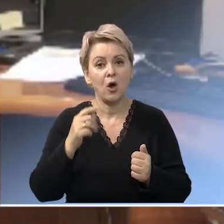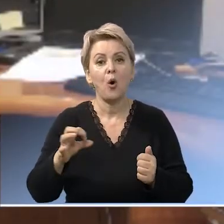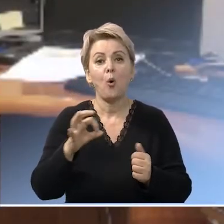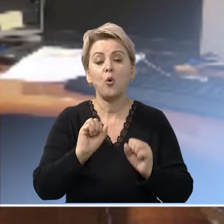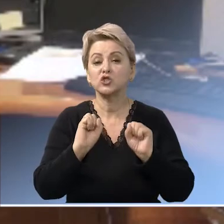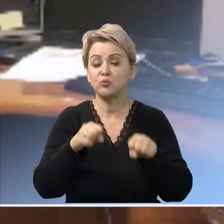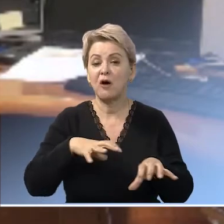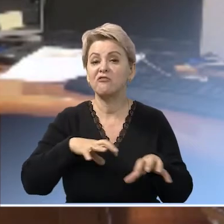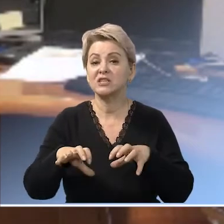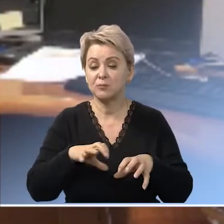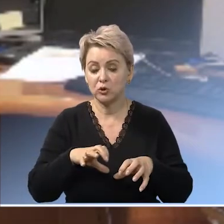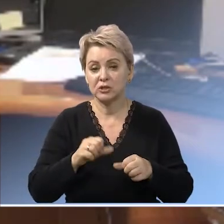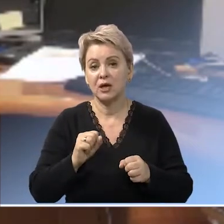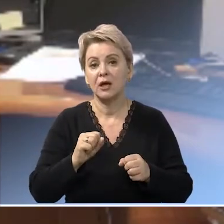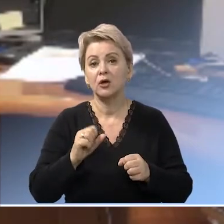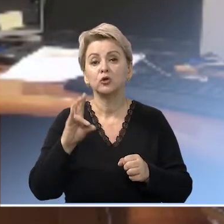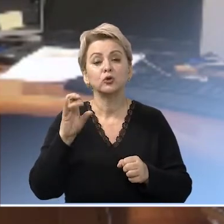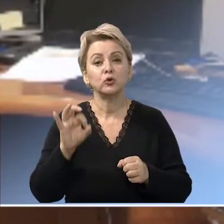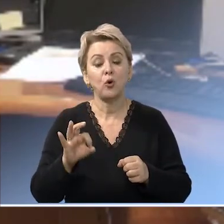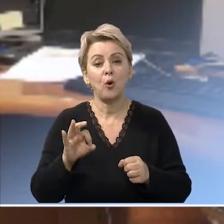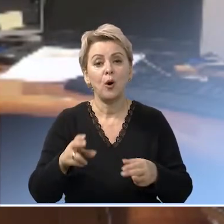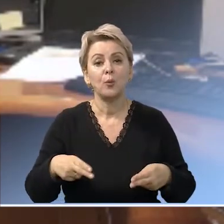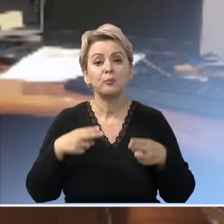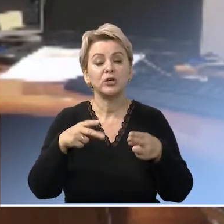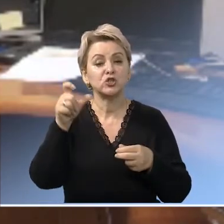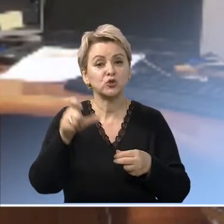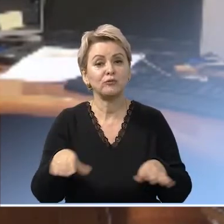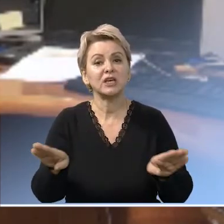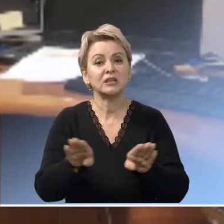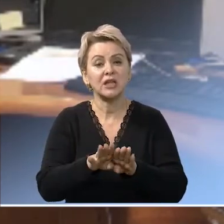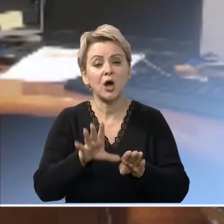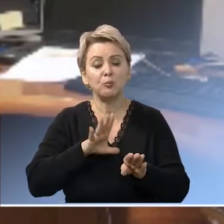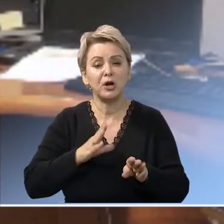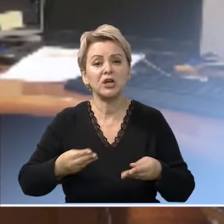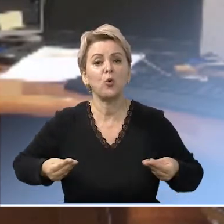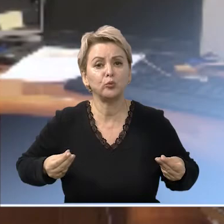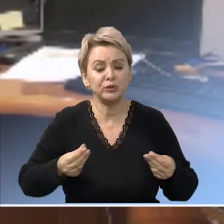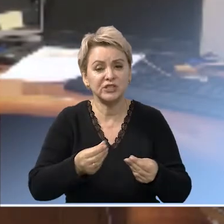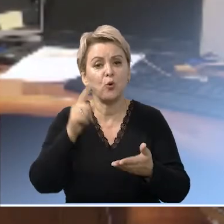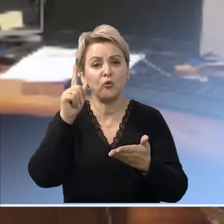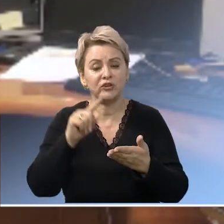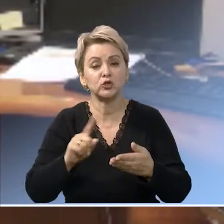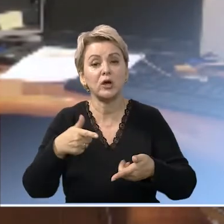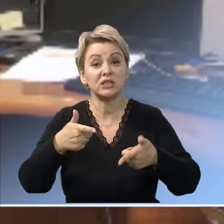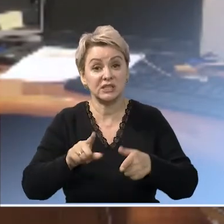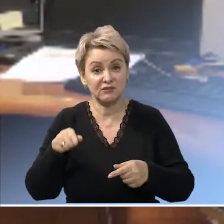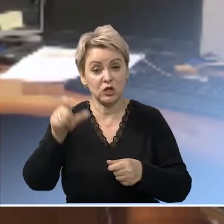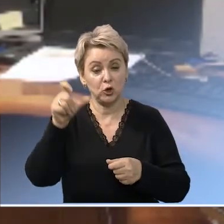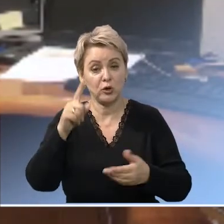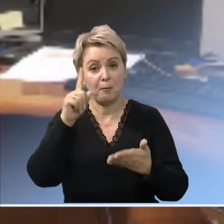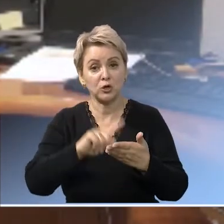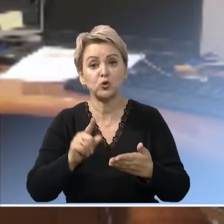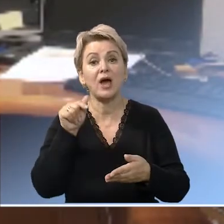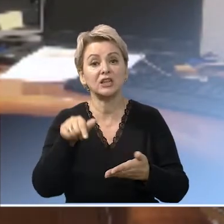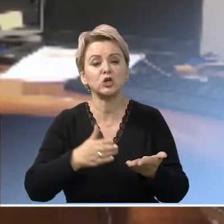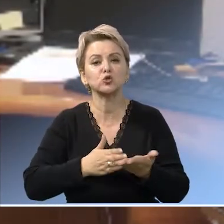о способах мошенничества. Но злоумышленники настолько были убедительны, что вот они действительно поверили, что